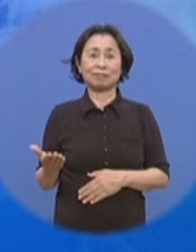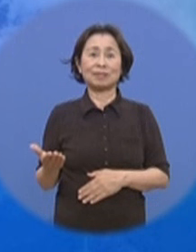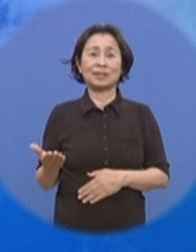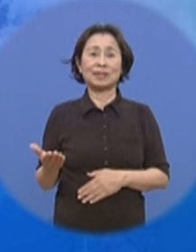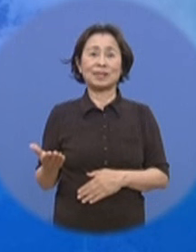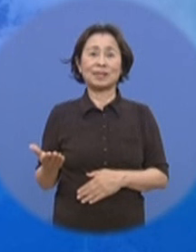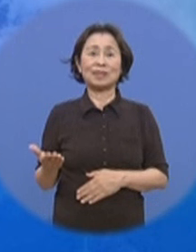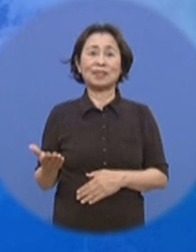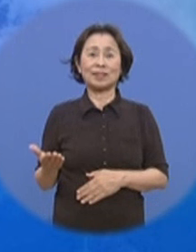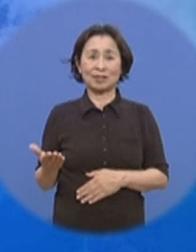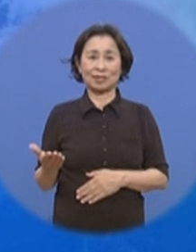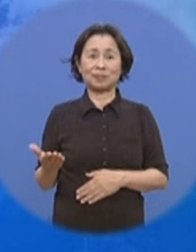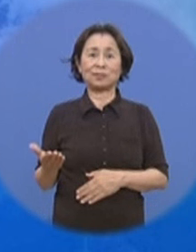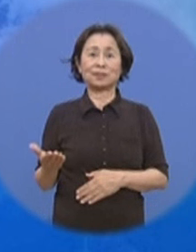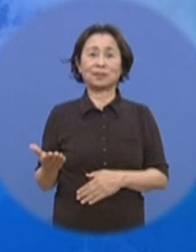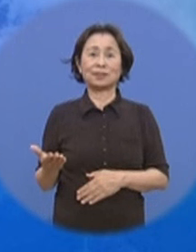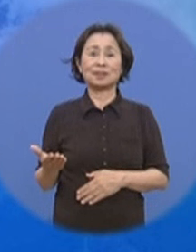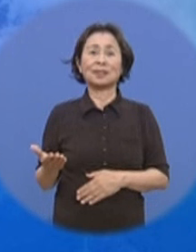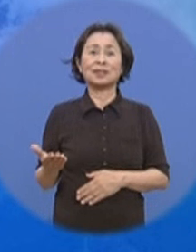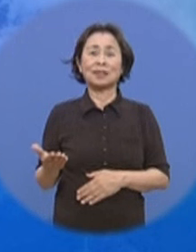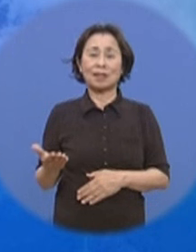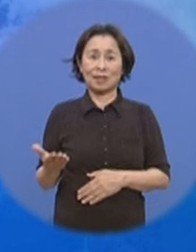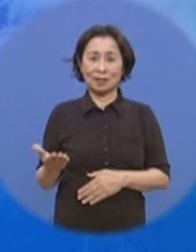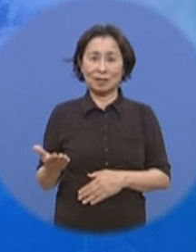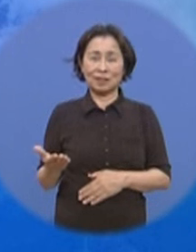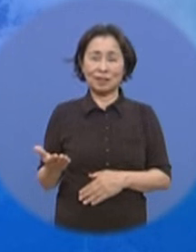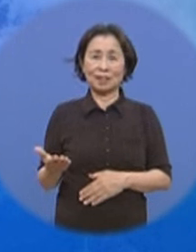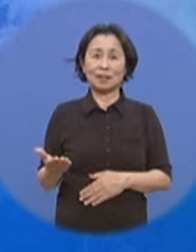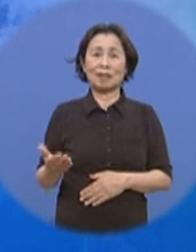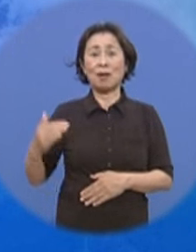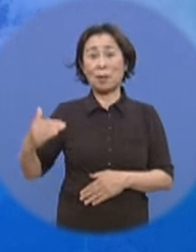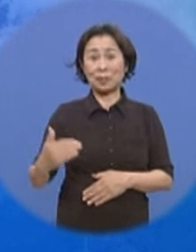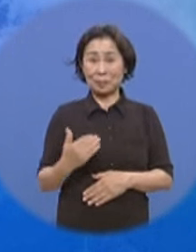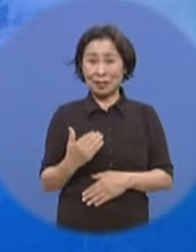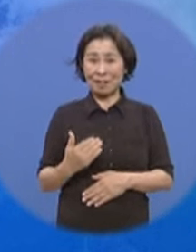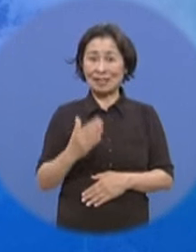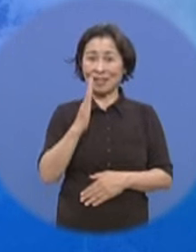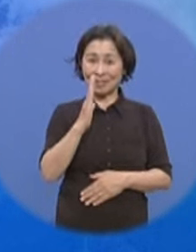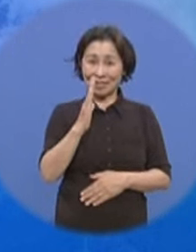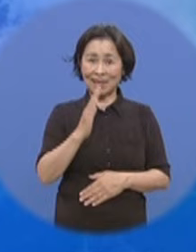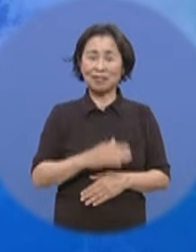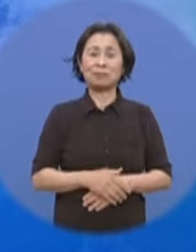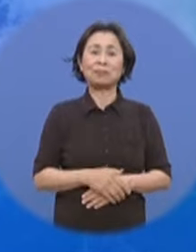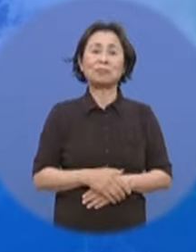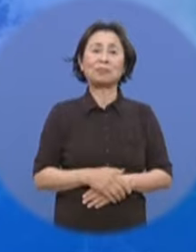073446の0036番へお問い合わせ